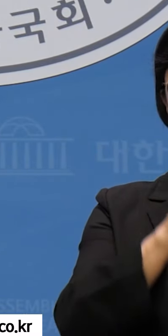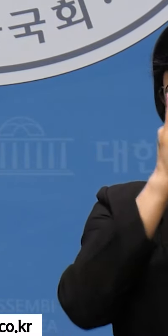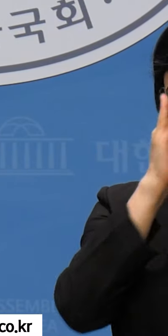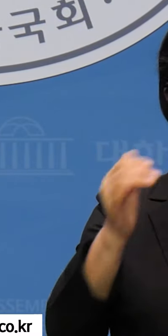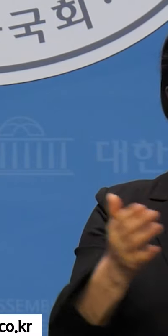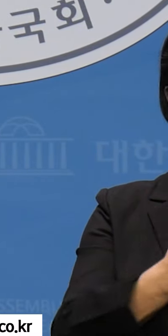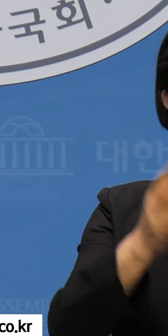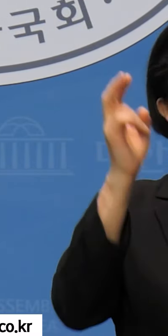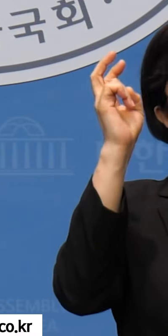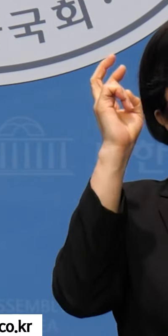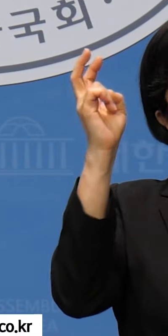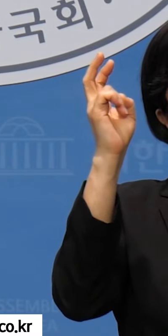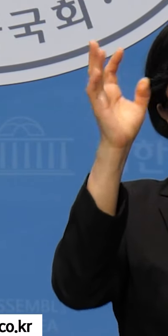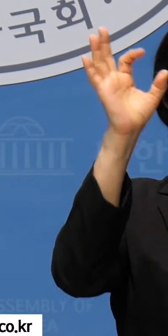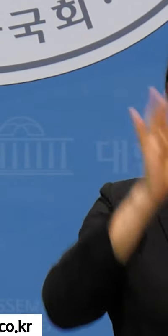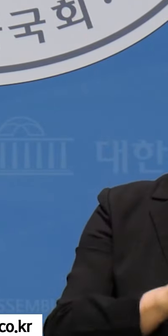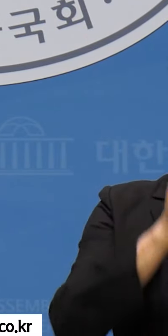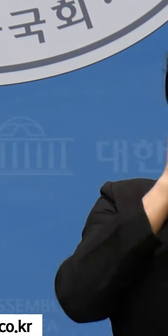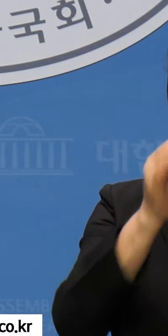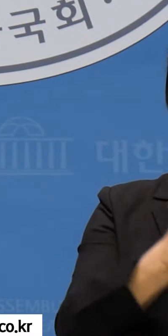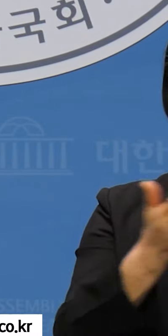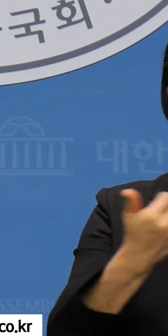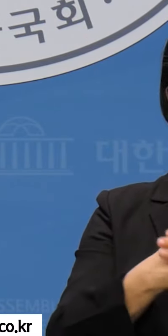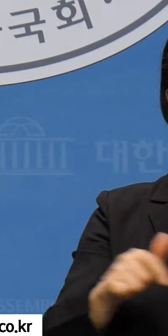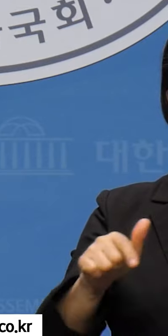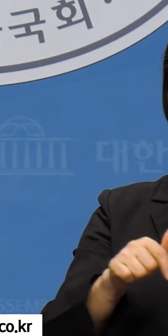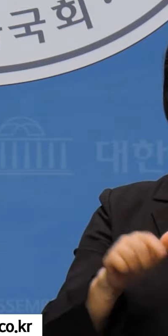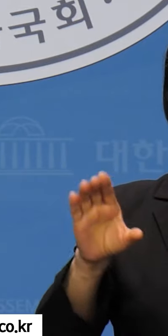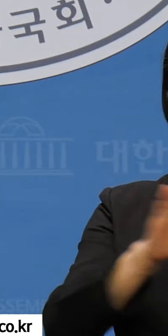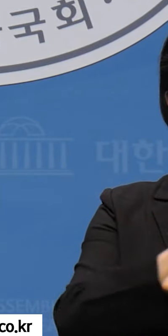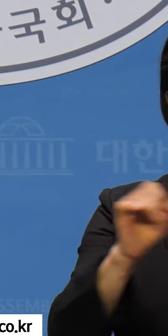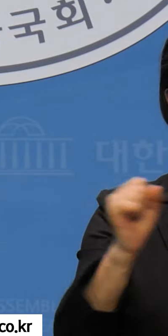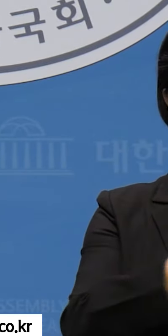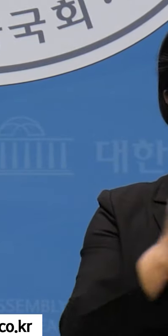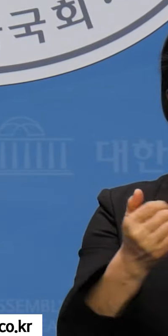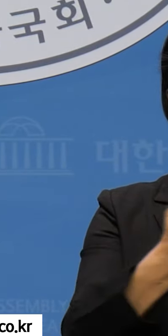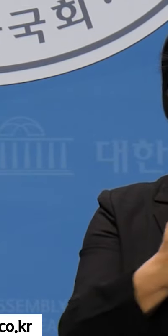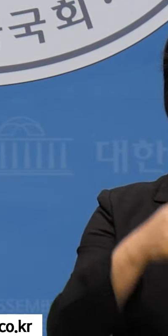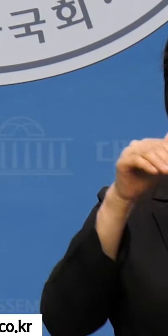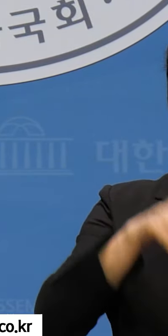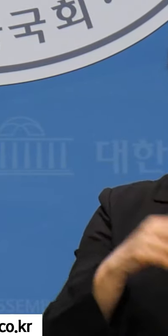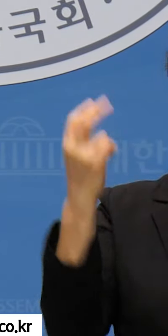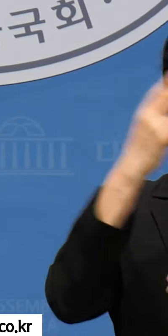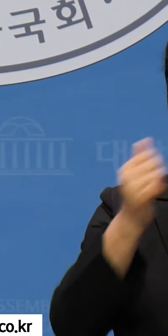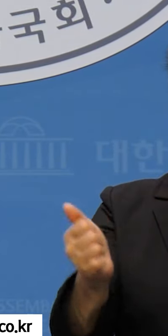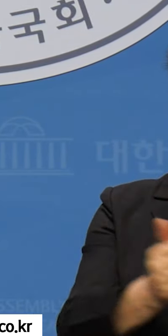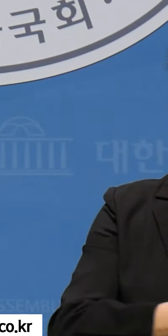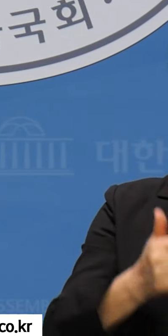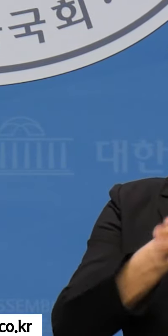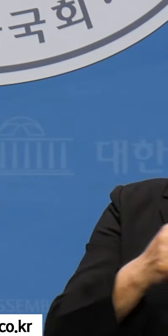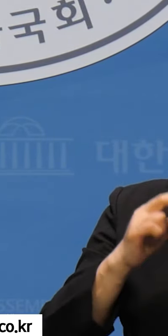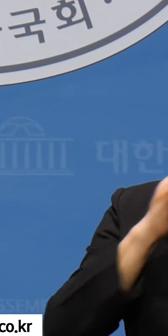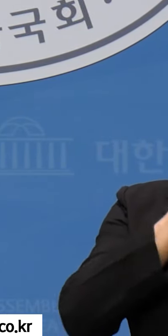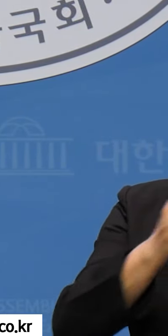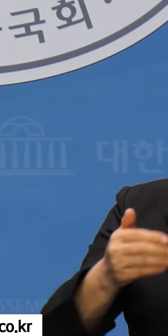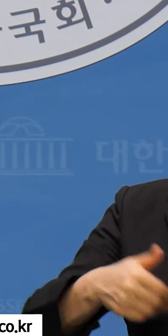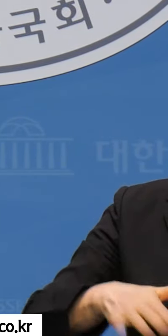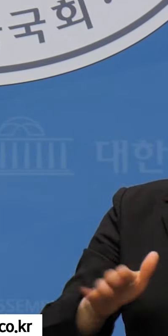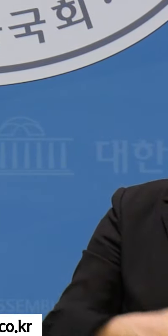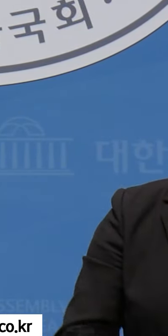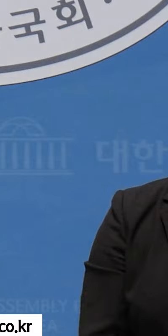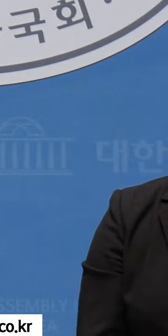아니라 혹 실수는 있어도 전산 조작을 막음으로 선관위는 의심받을 일이 없을